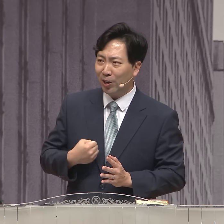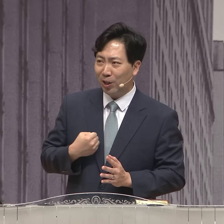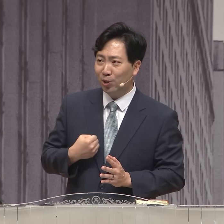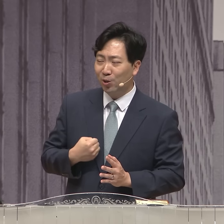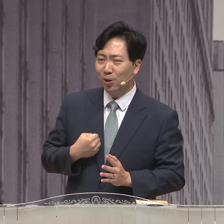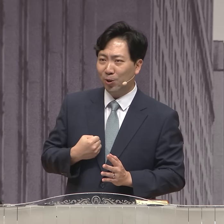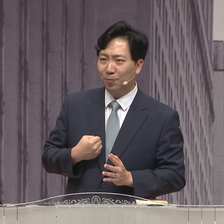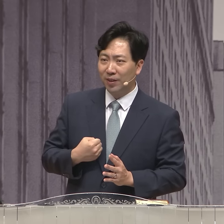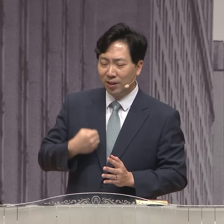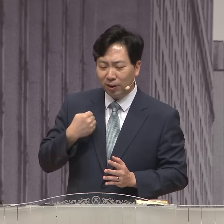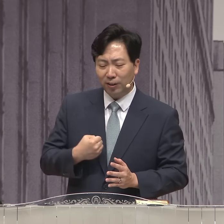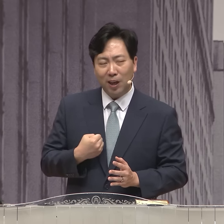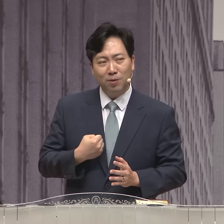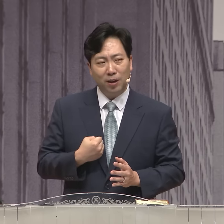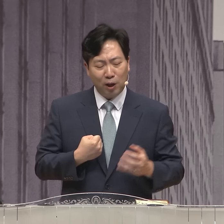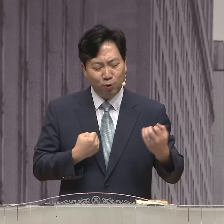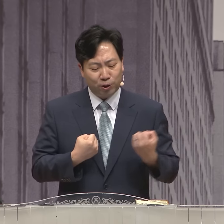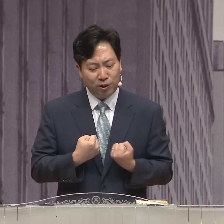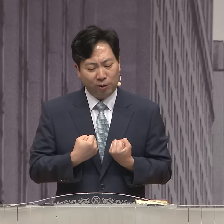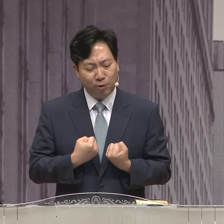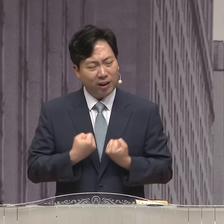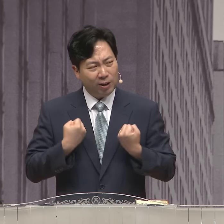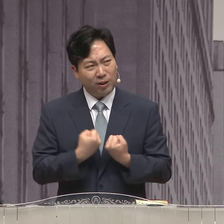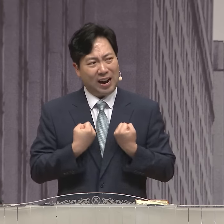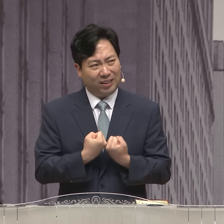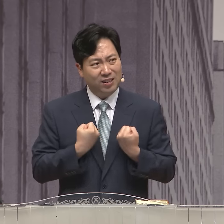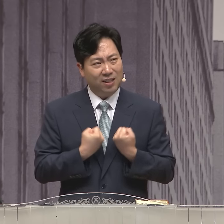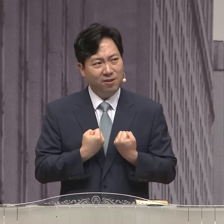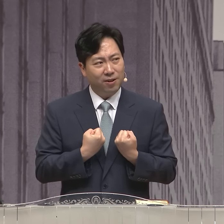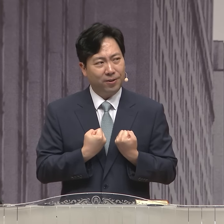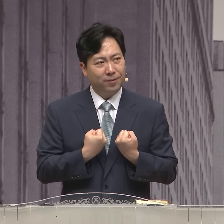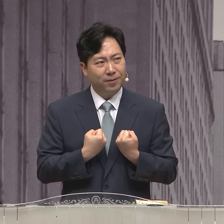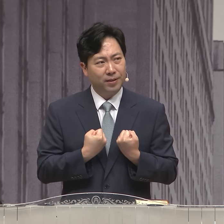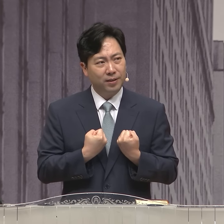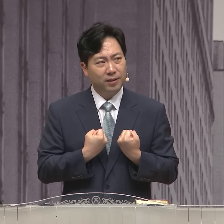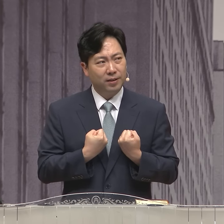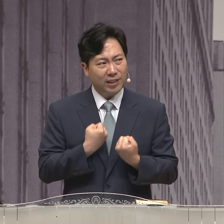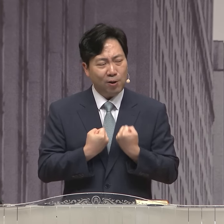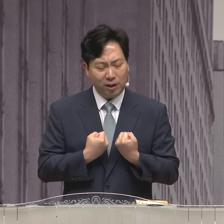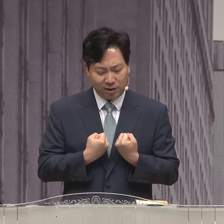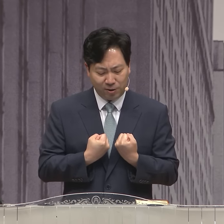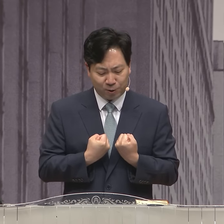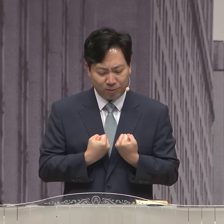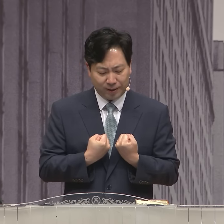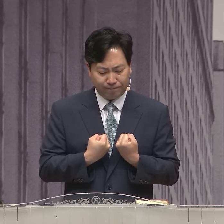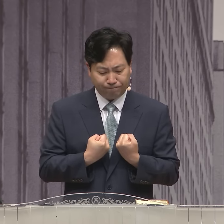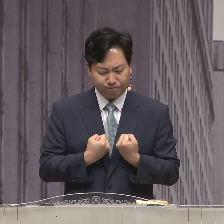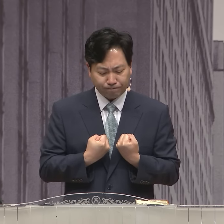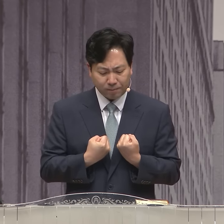성령이 계시는 증거죠. 그렇기 때문에 내 육신과 계속 갈등을 하는 거예요. 싸우게 되는 것입니다.